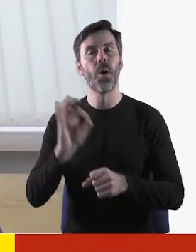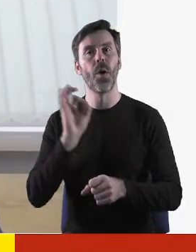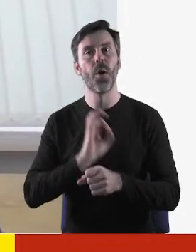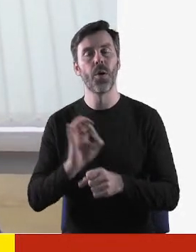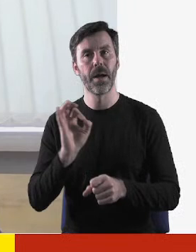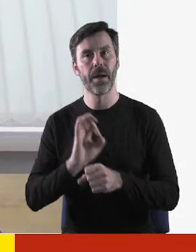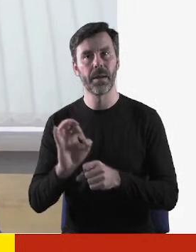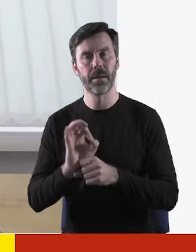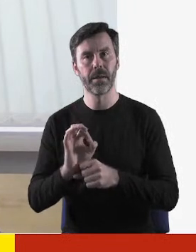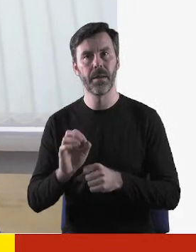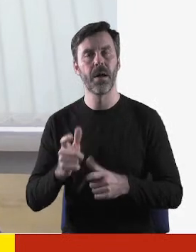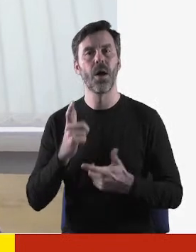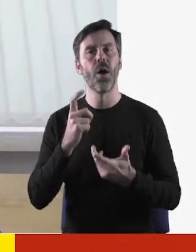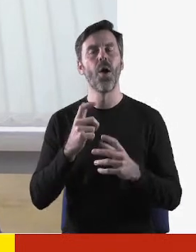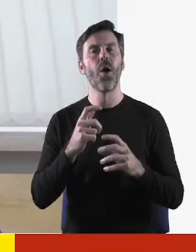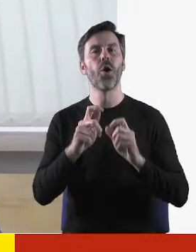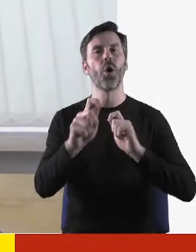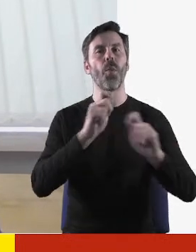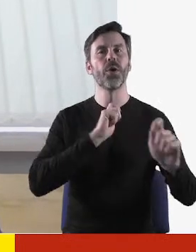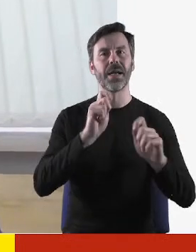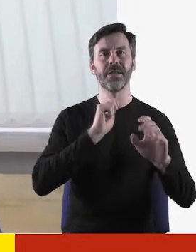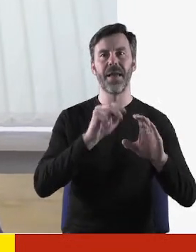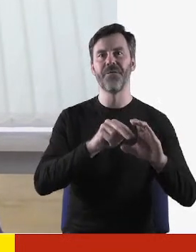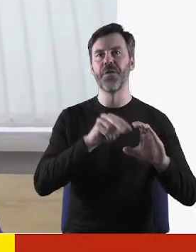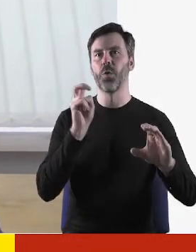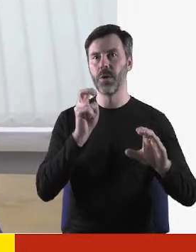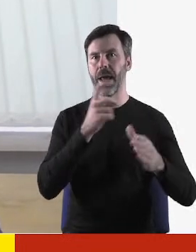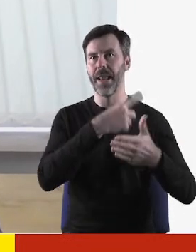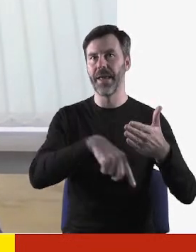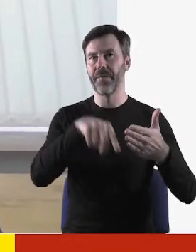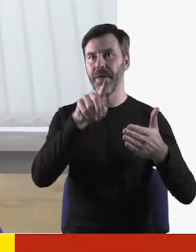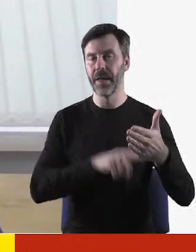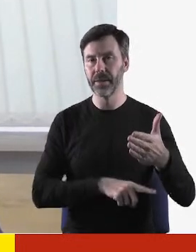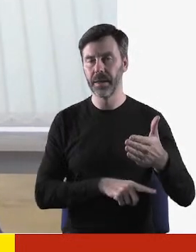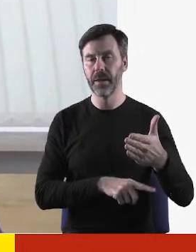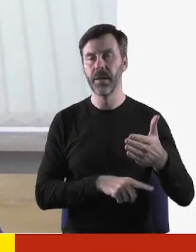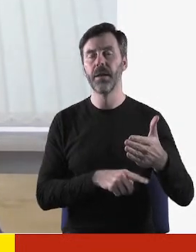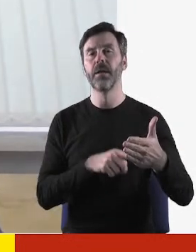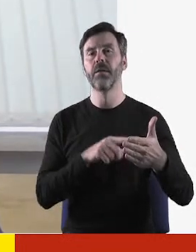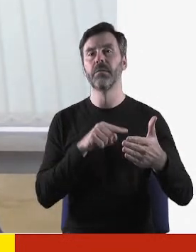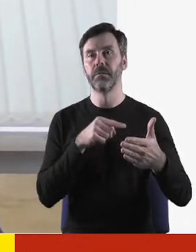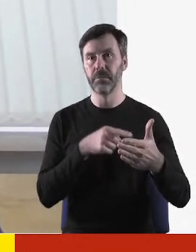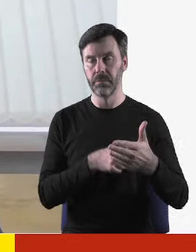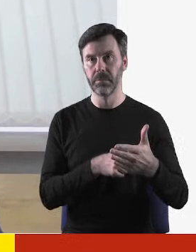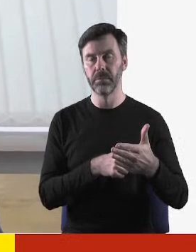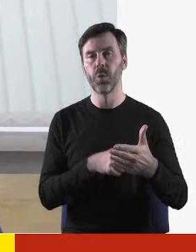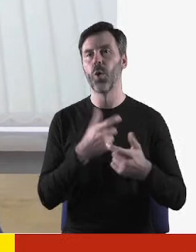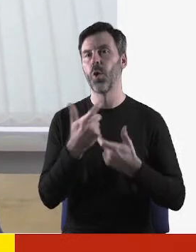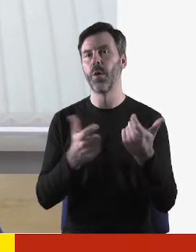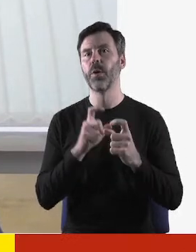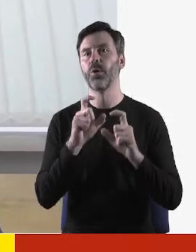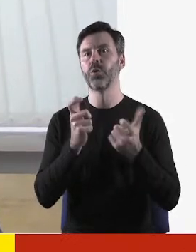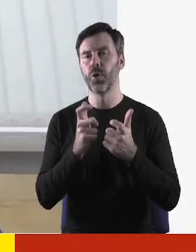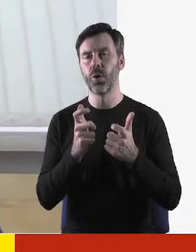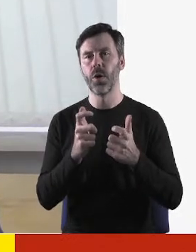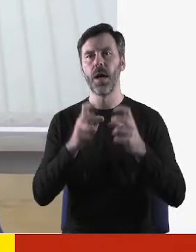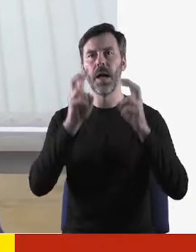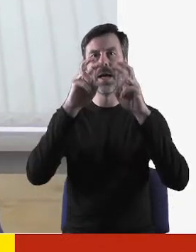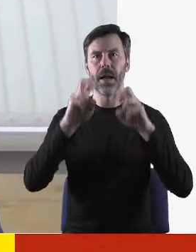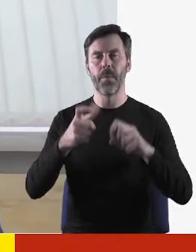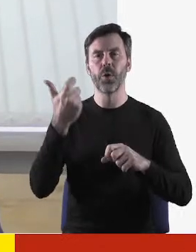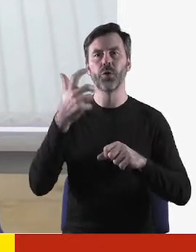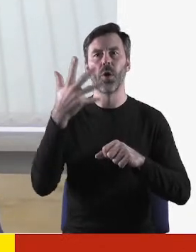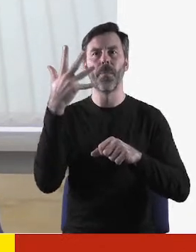likwidacji wykluczenia komunikacyjnego z jednej strony to remont 150 kilometrów